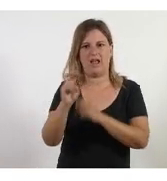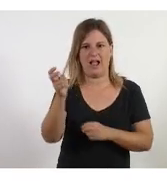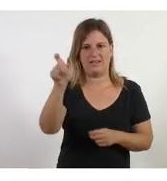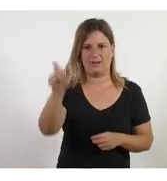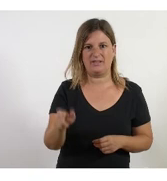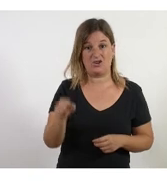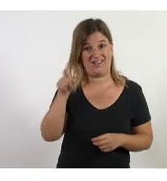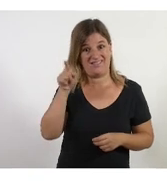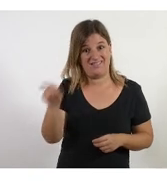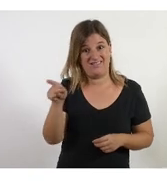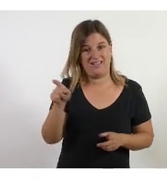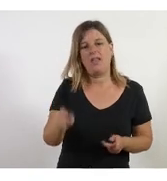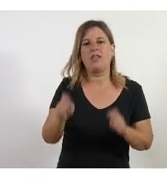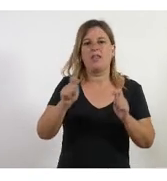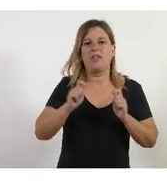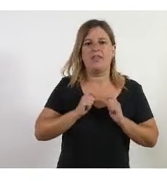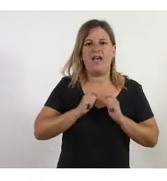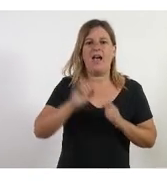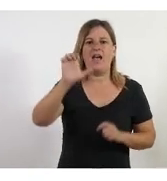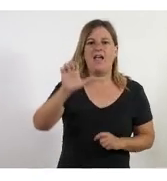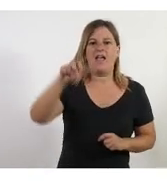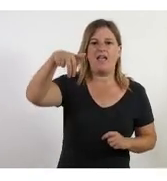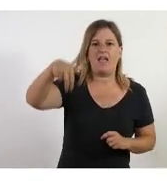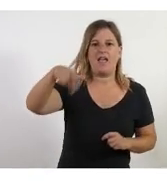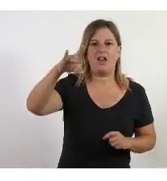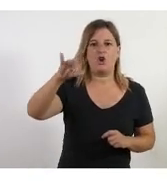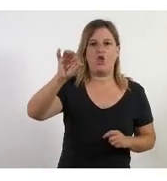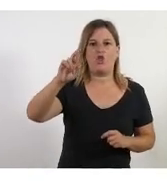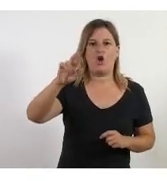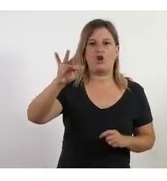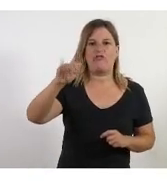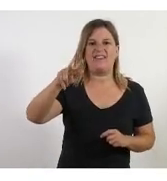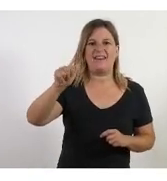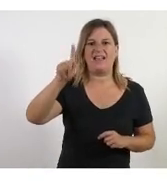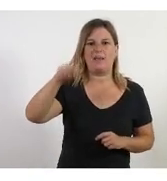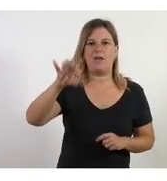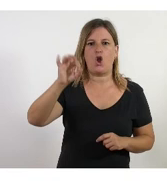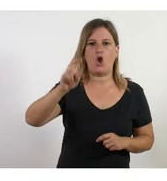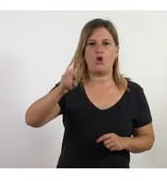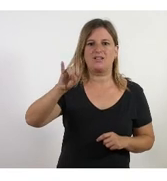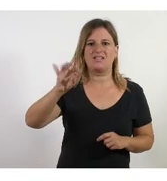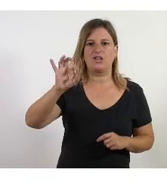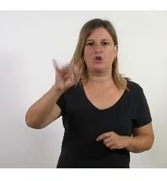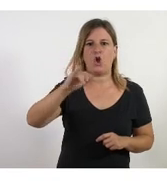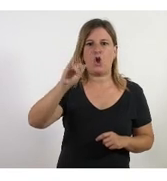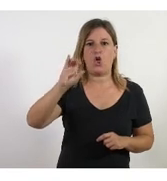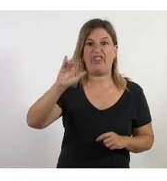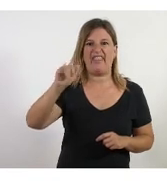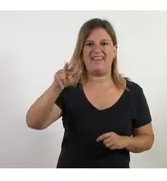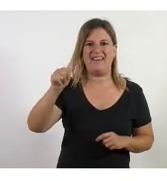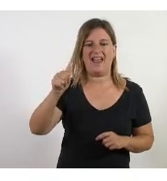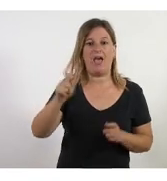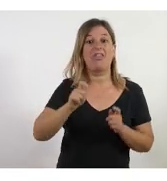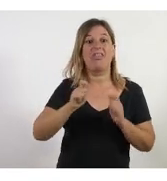fa és que ens genera endorfina i oxitocina, que ja sabeu que són les hormones de la felicitat i de